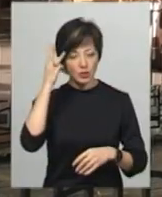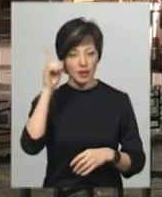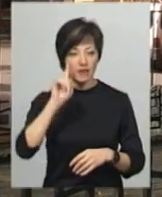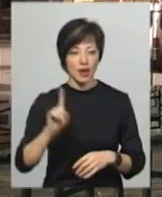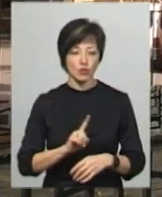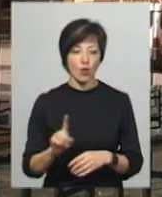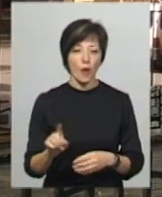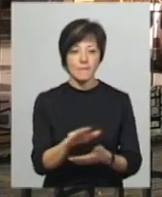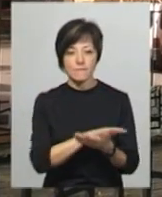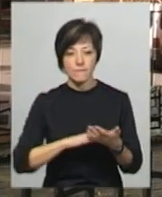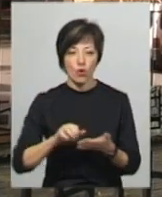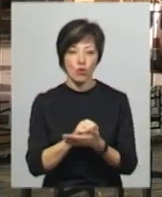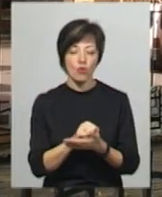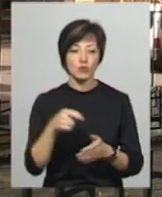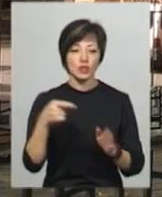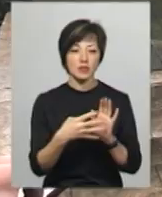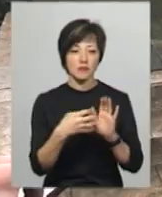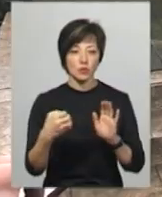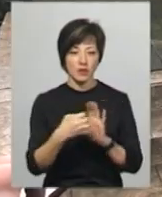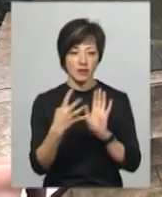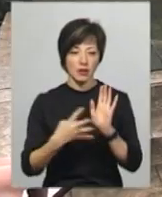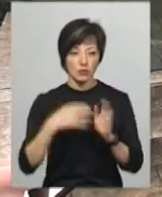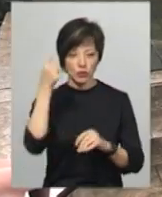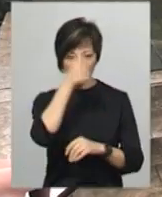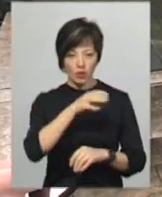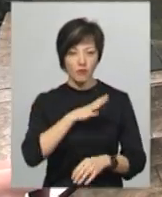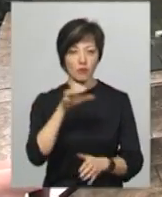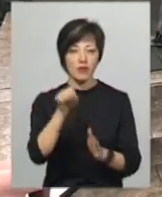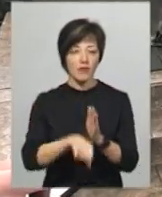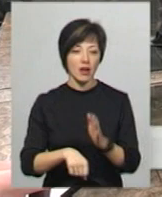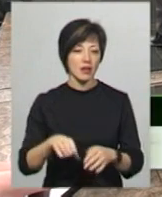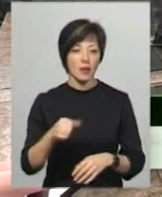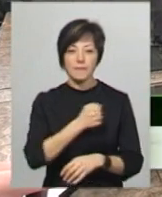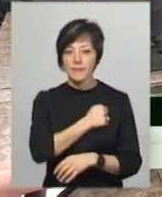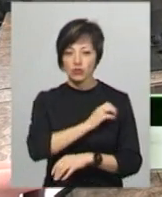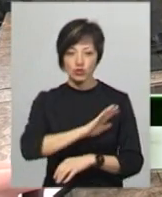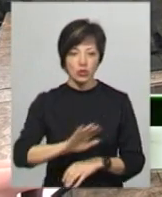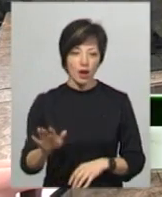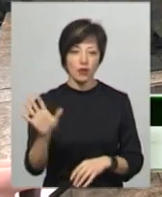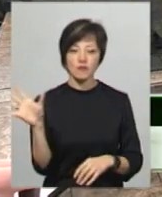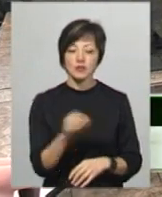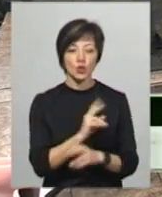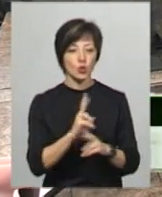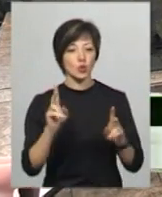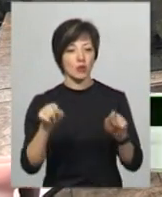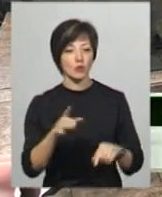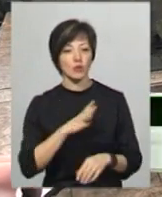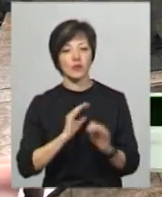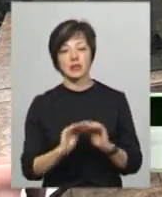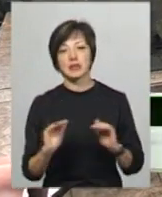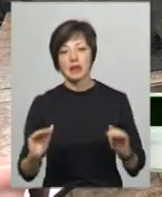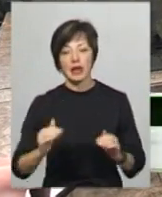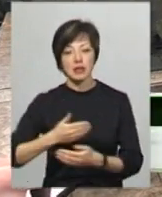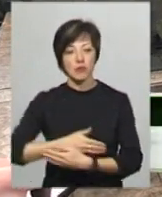погрому, що відбувся 1919 року. Убивали безжально всіх, хто там був – і дітей, і